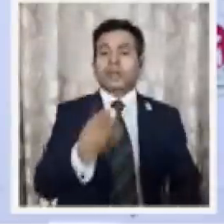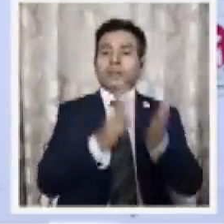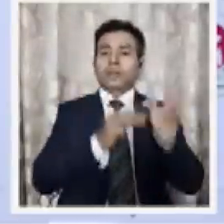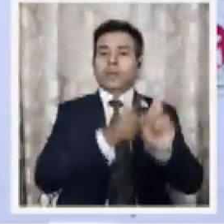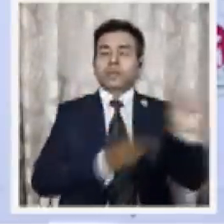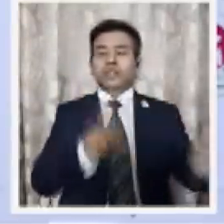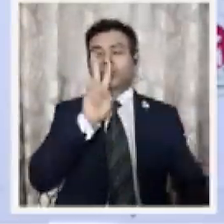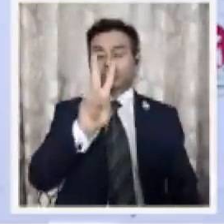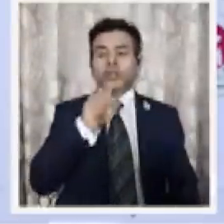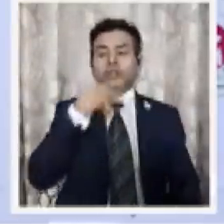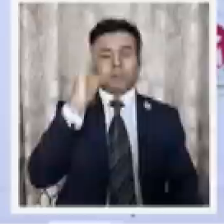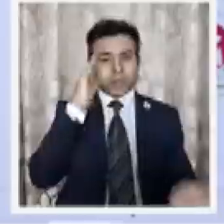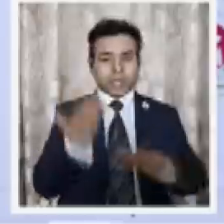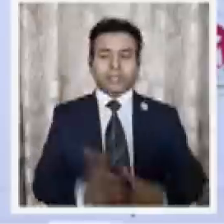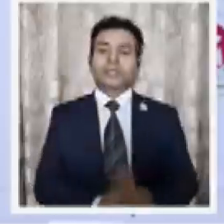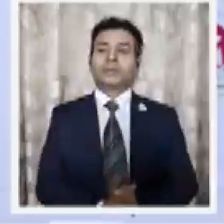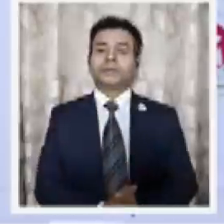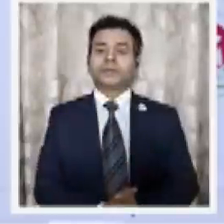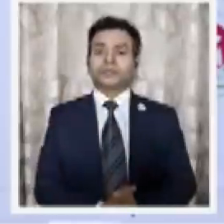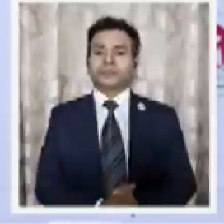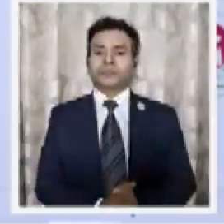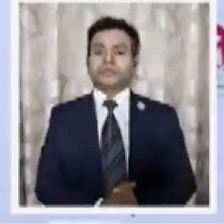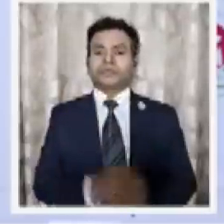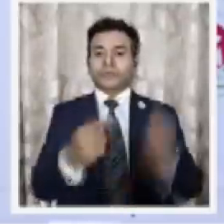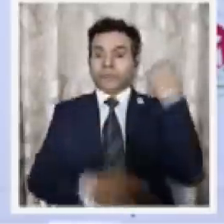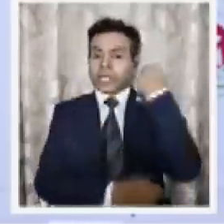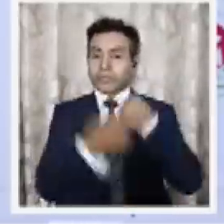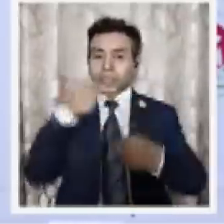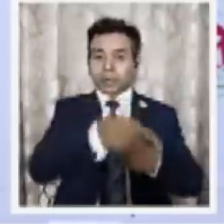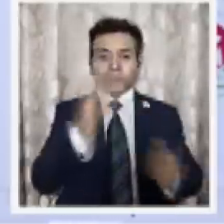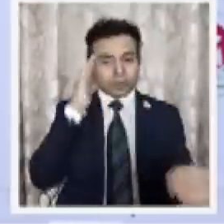3 জন, রংপুর 2 জন এবং ময়মনসিংহ বিভাগে 2 জন।